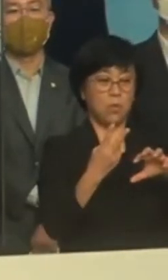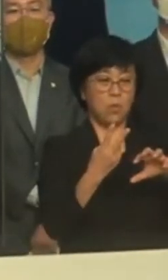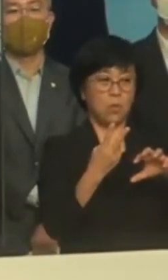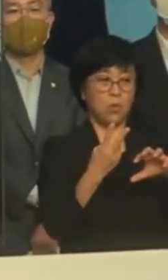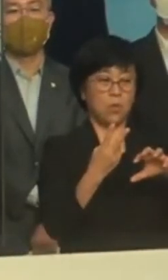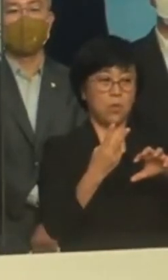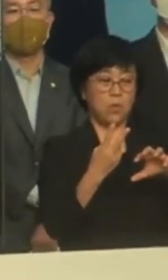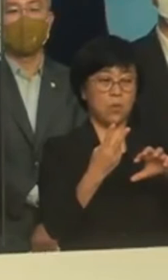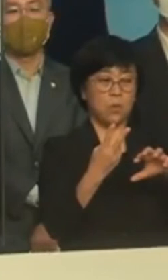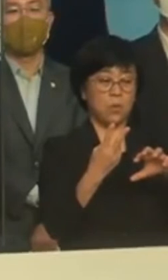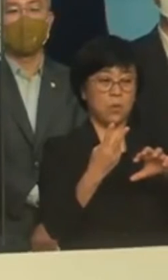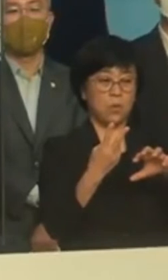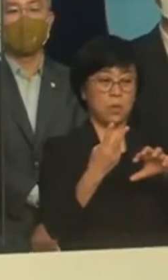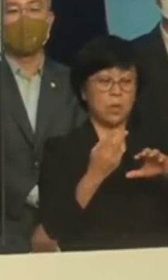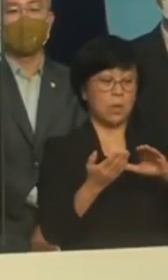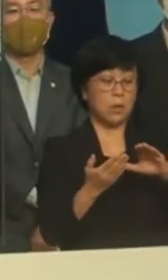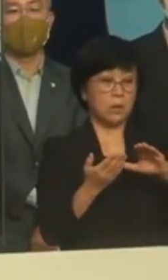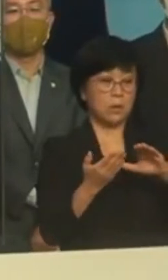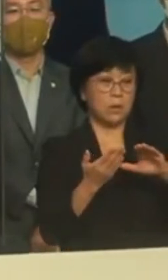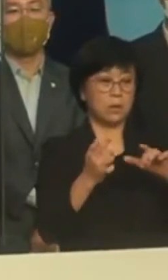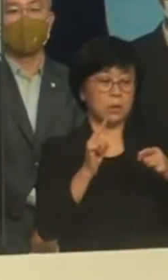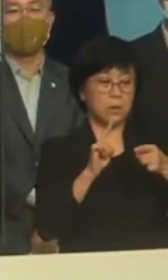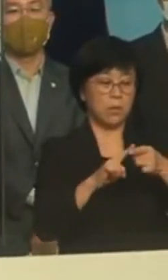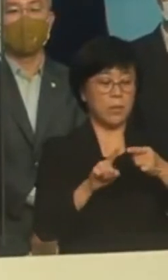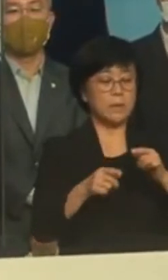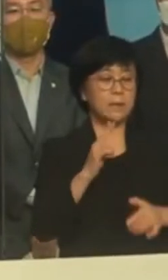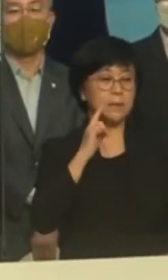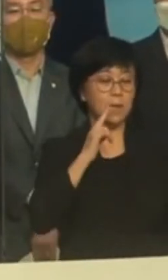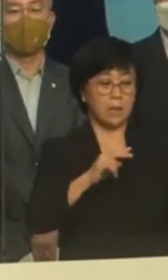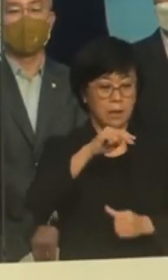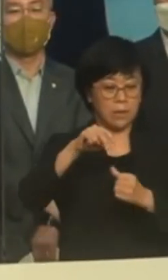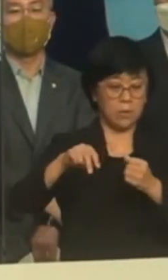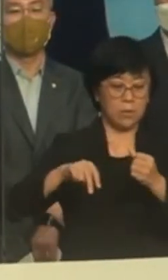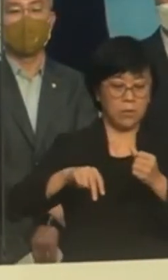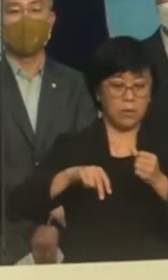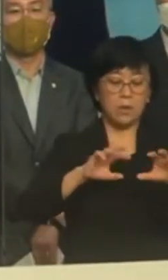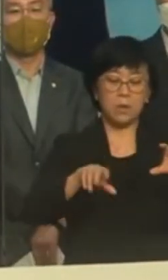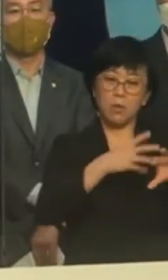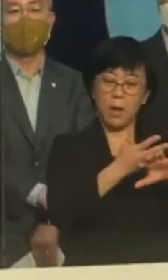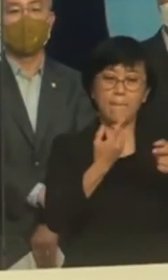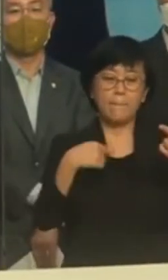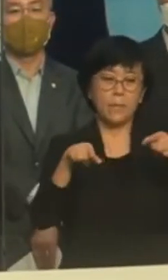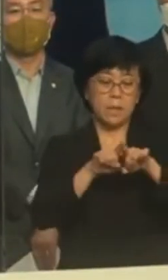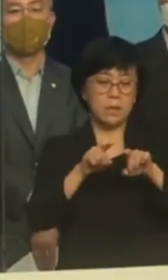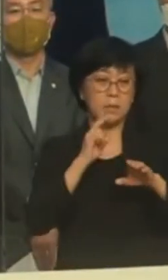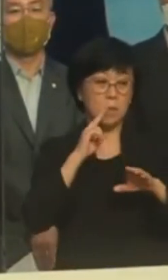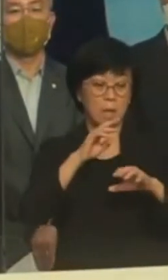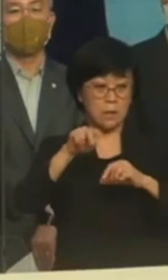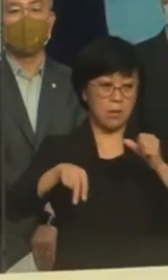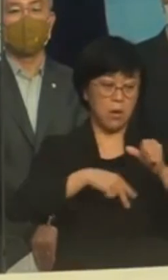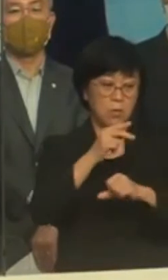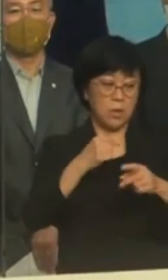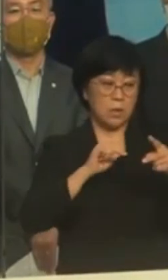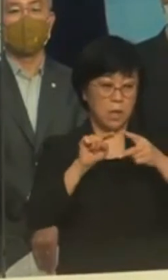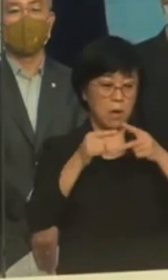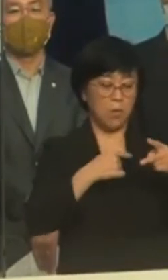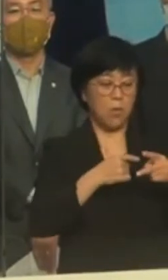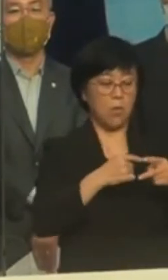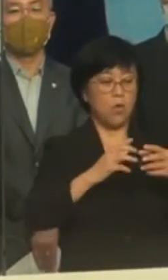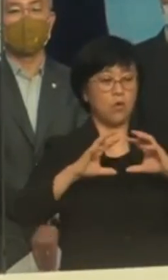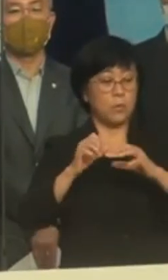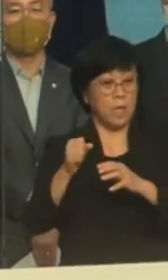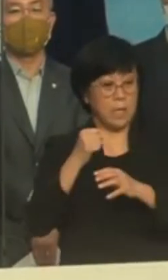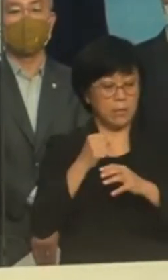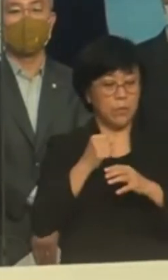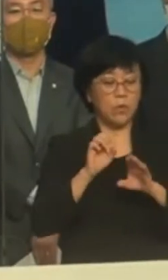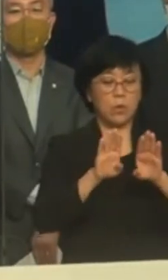뛰어넘는 그런 심각한 사안으로 보고, 우리 국민의힘이나 다른 야당, 우리 열린민주당이